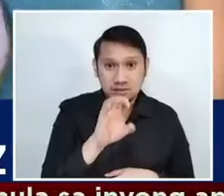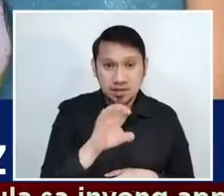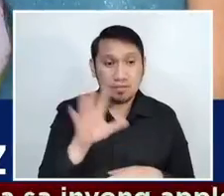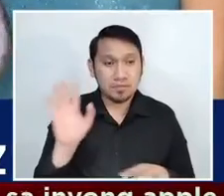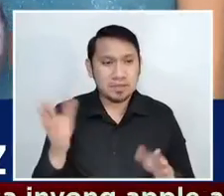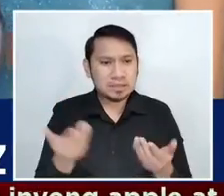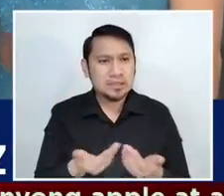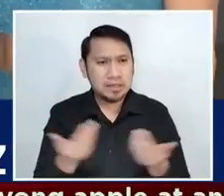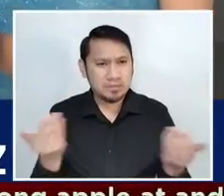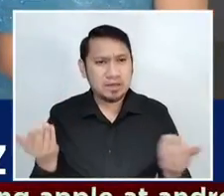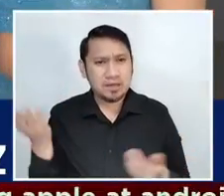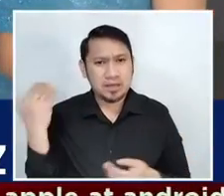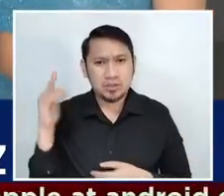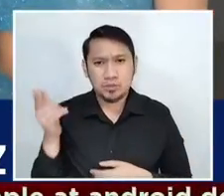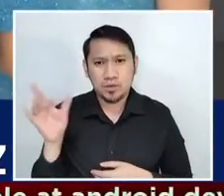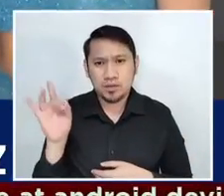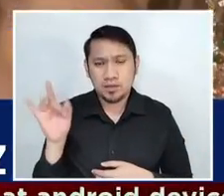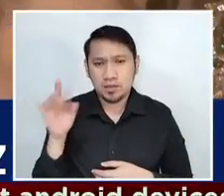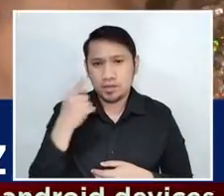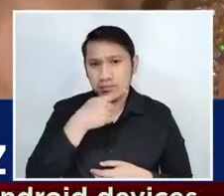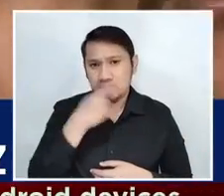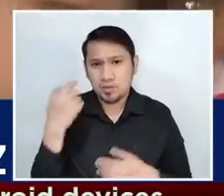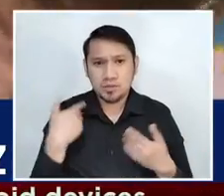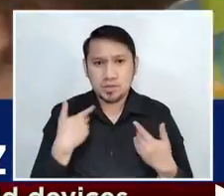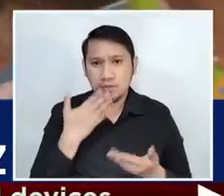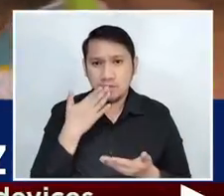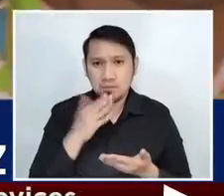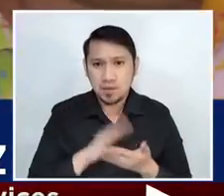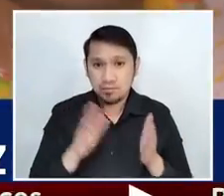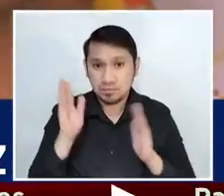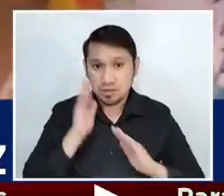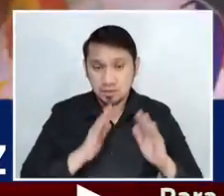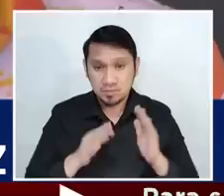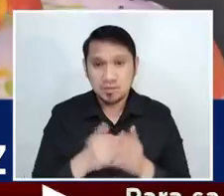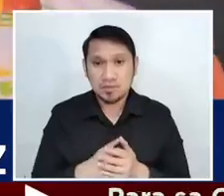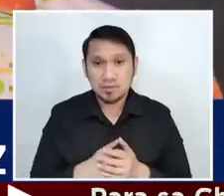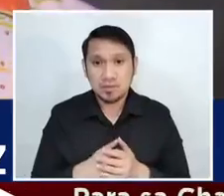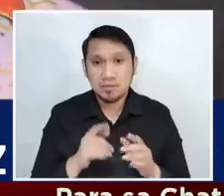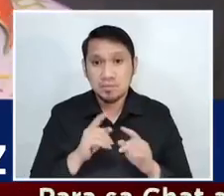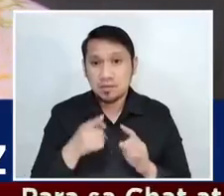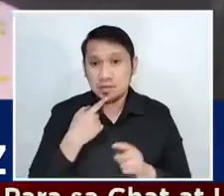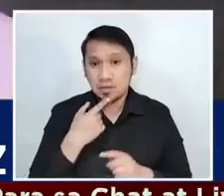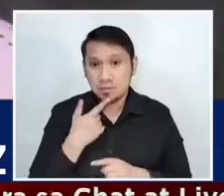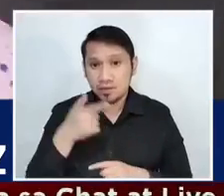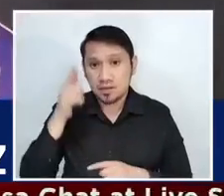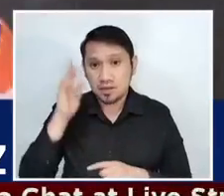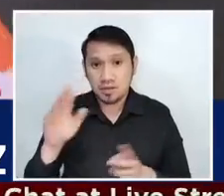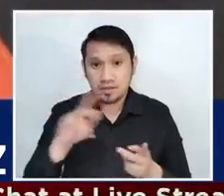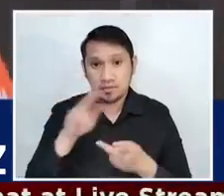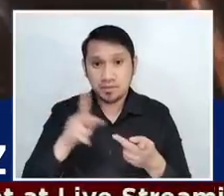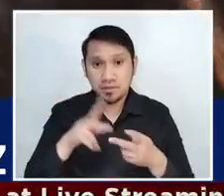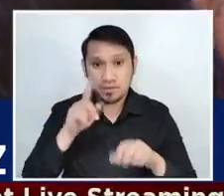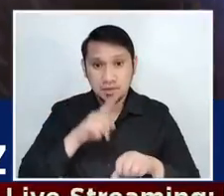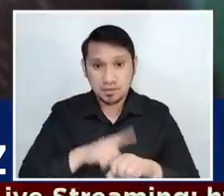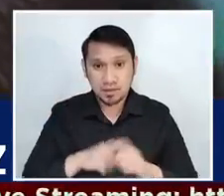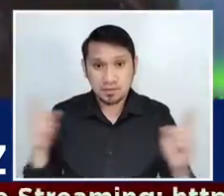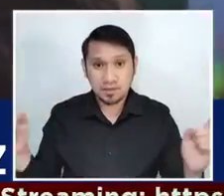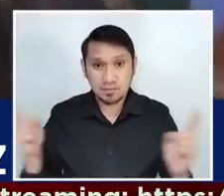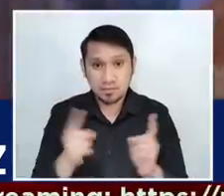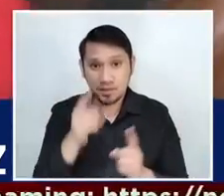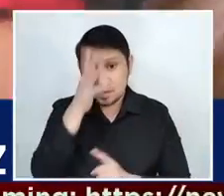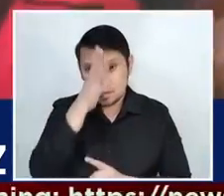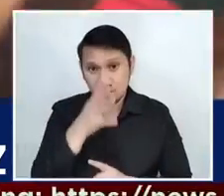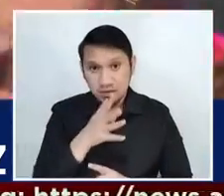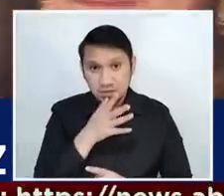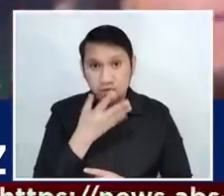noong 2018 sanhi ng mapapait na issue. Ani Sam, in God's perfect time, ang pagtatagpo muli ng kanyang mga magulang. Kasama ni Shine